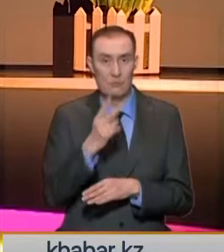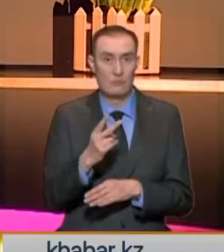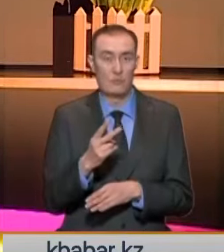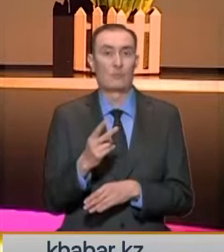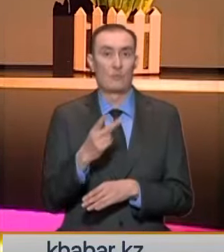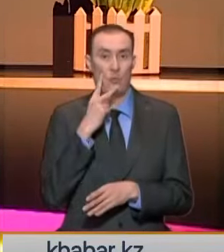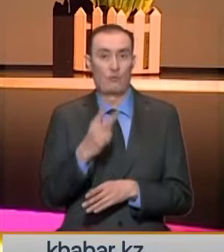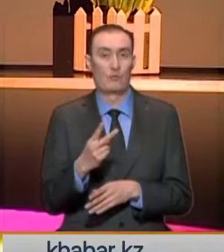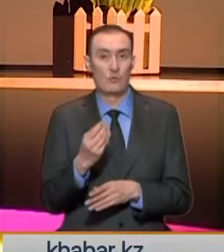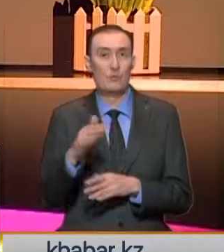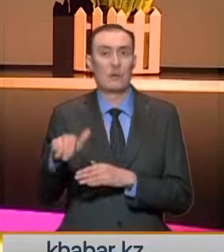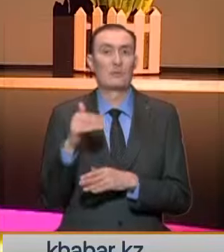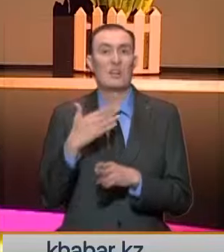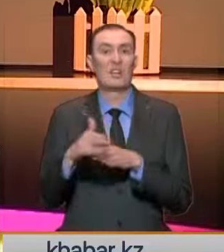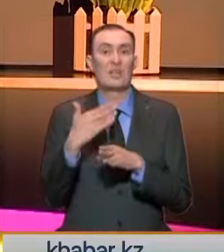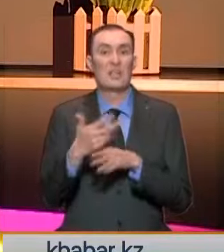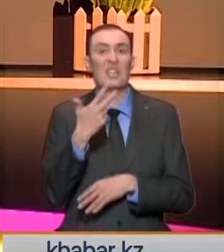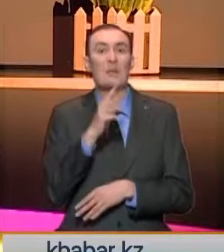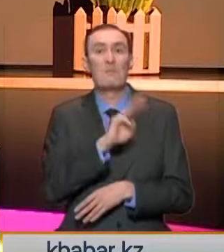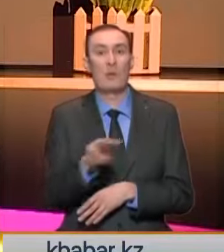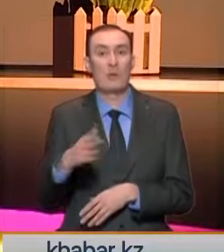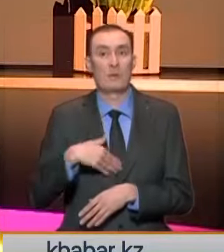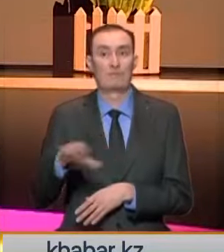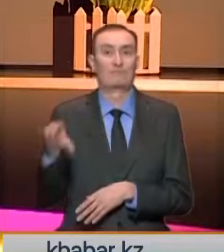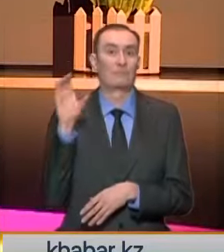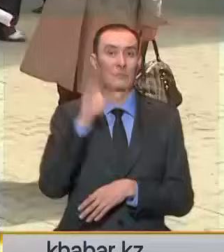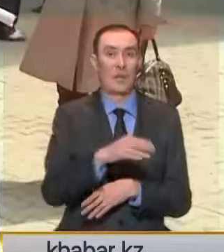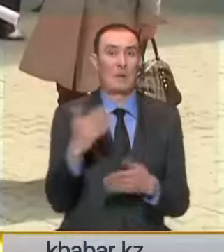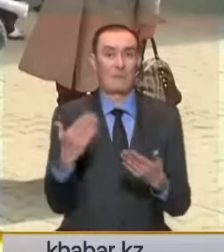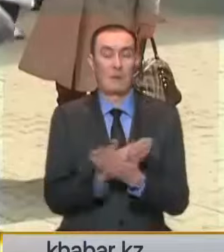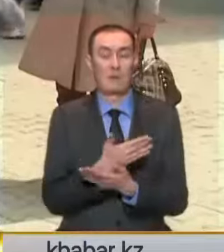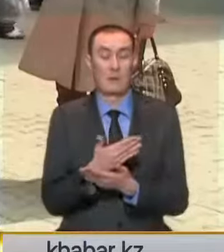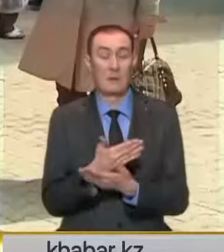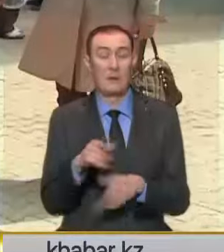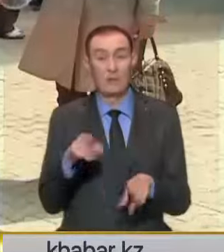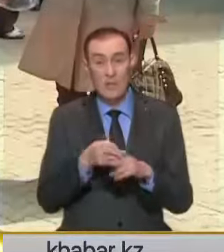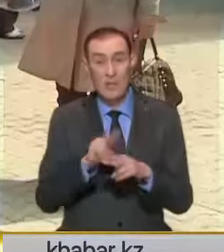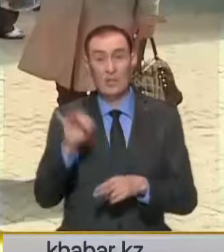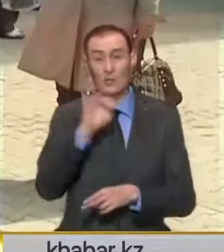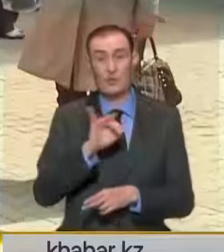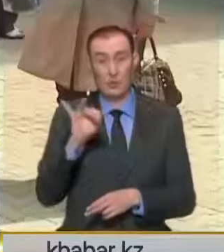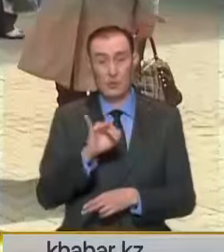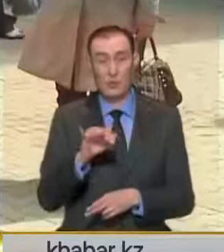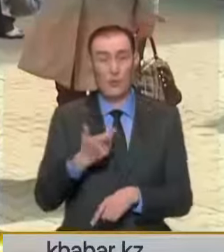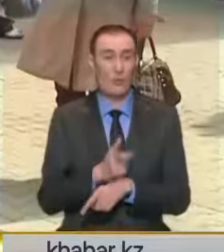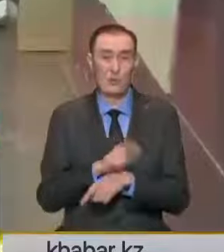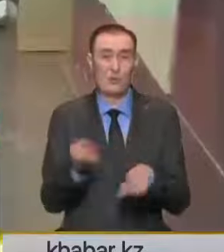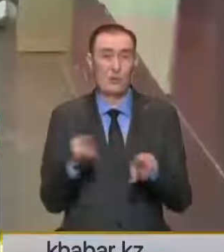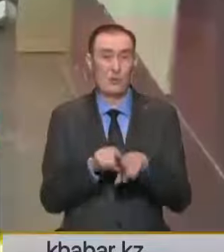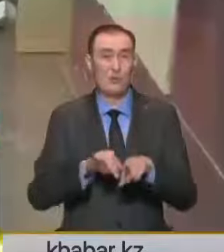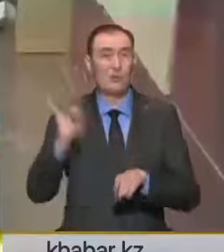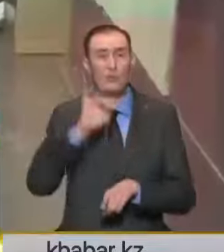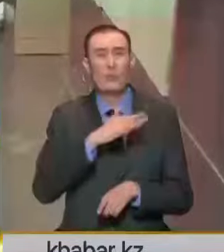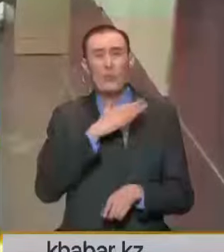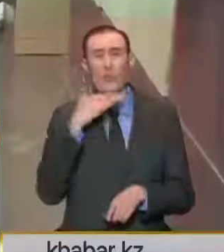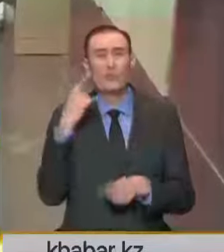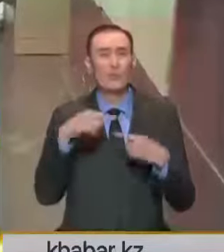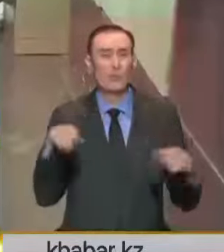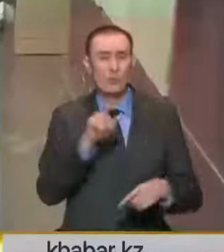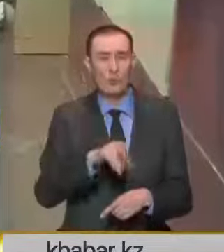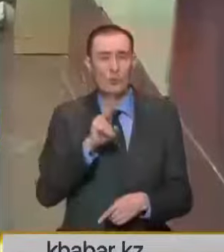в кредит около 3 миллионов и вложился. История этого молодого человека очень похожа на истории многих